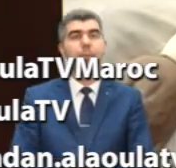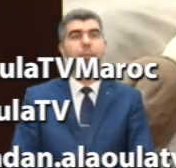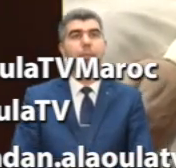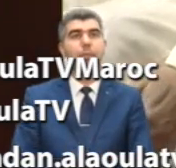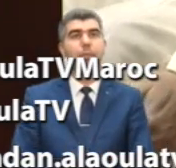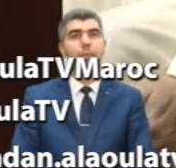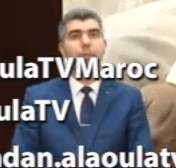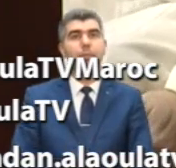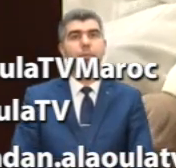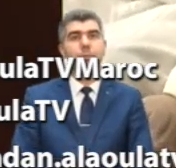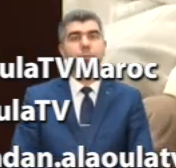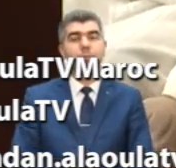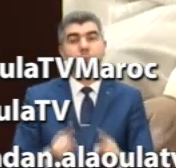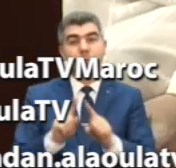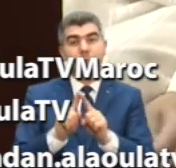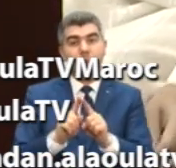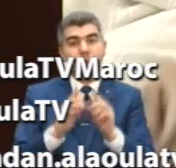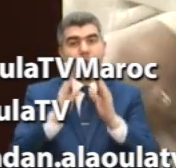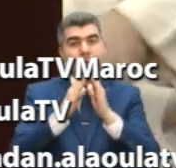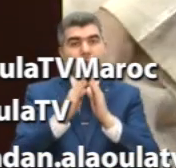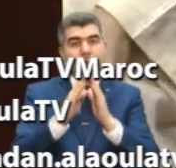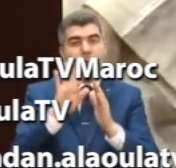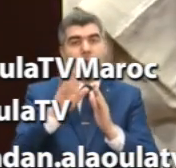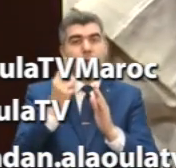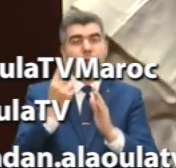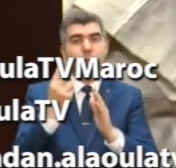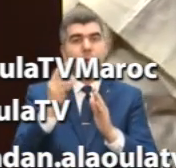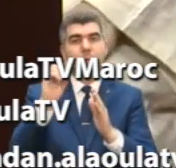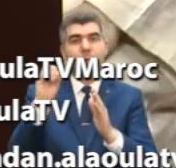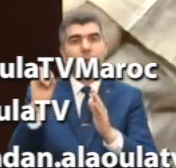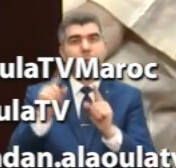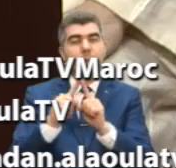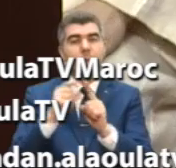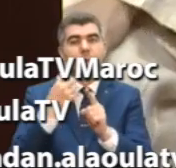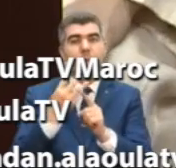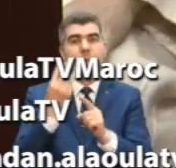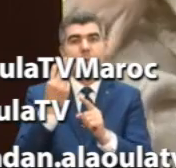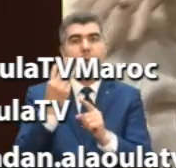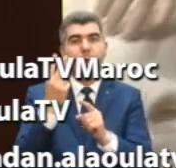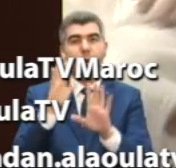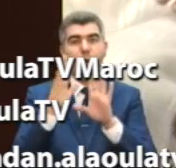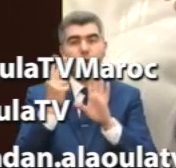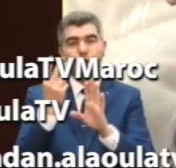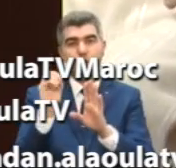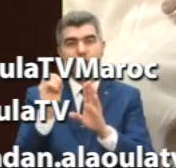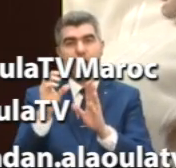ولا السكن الاجتماعي 350,000 وحدة سكنية منذ 2010،